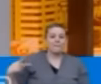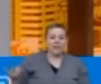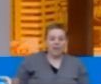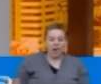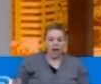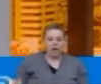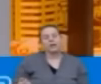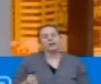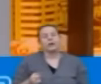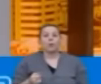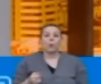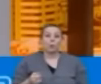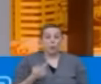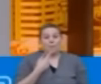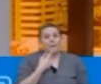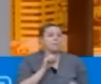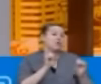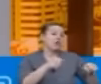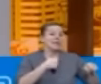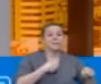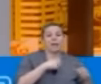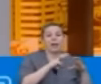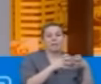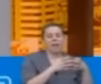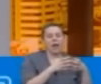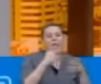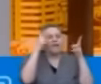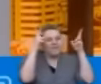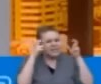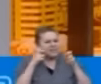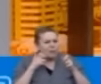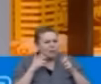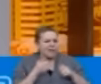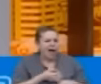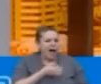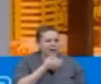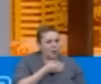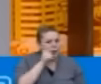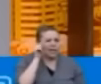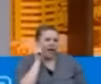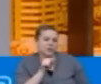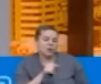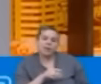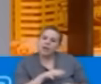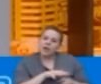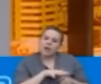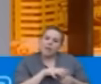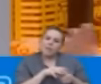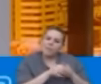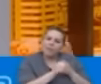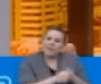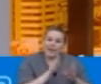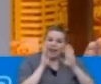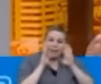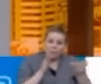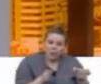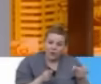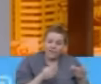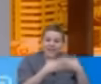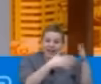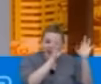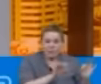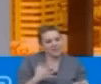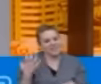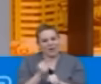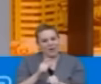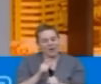המפלגה, ולצפות שהרטוריקה הזאת תוביל לאמון ותוביל לתהליך אמיתי. זה לא יעבוד. את